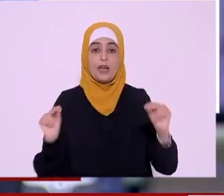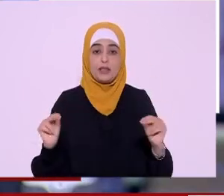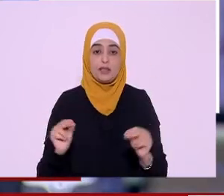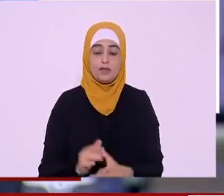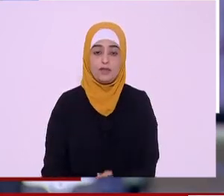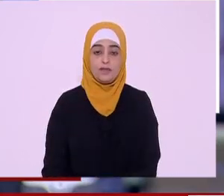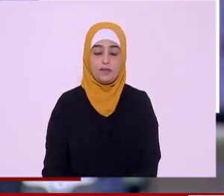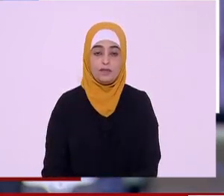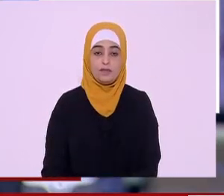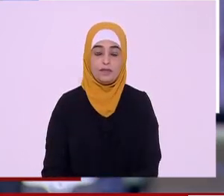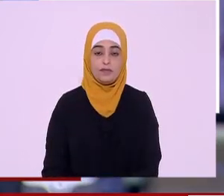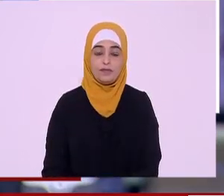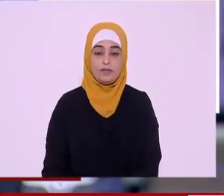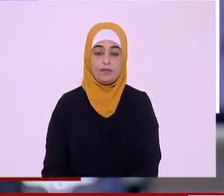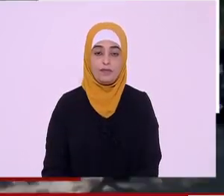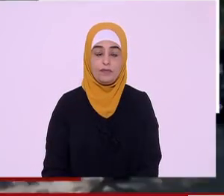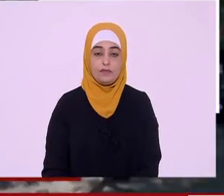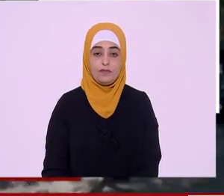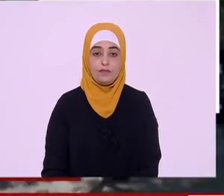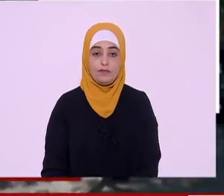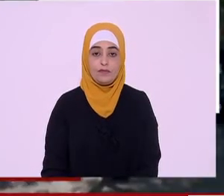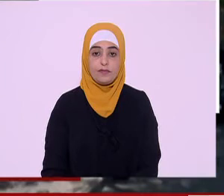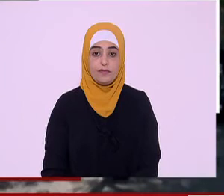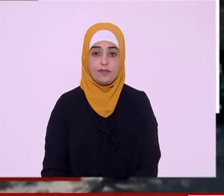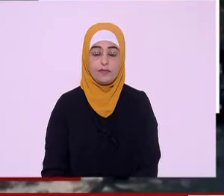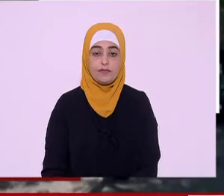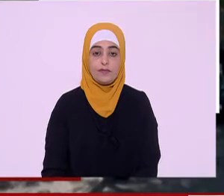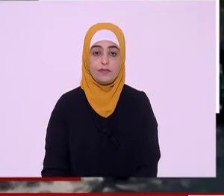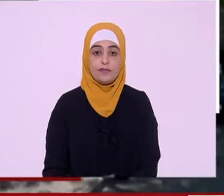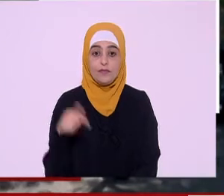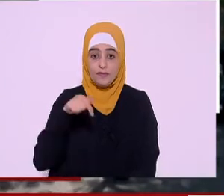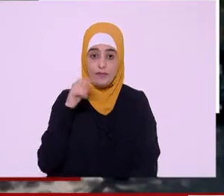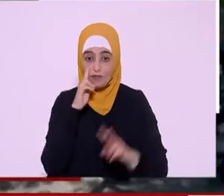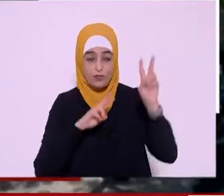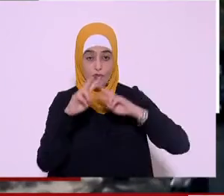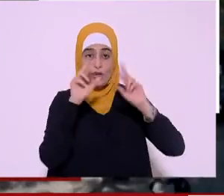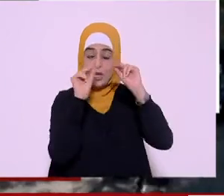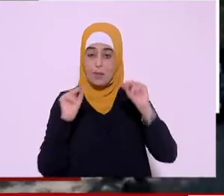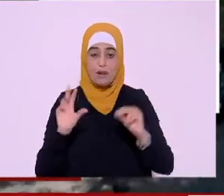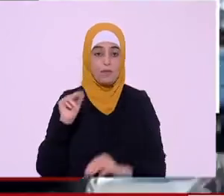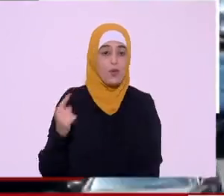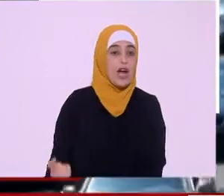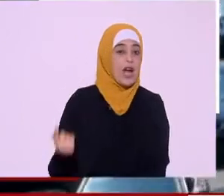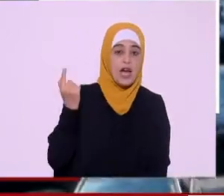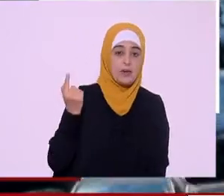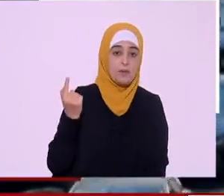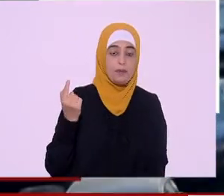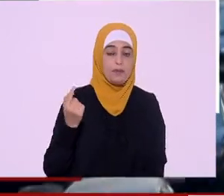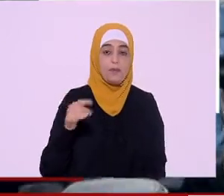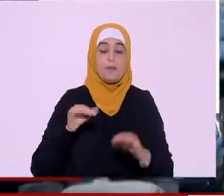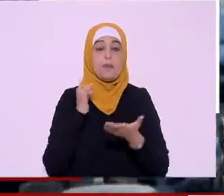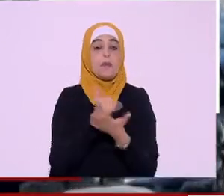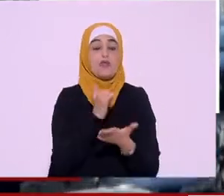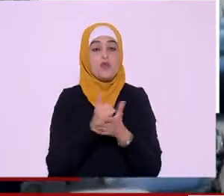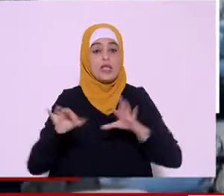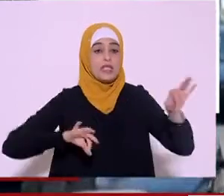في الواقع المشهد يعد أكثر من سوريالي في لبنان، وكأن المسؤولين السياسيين في